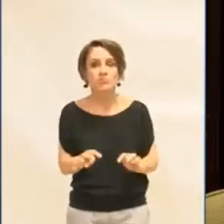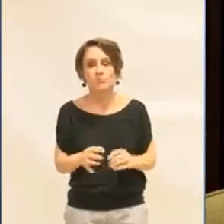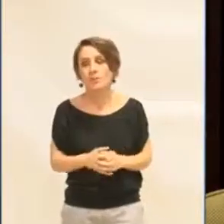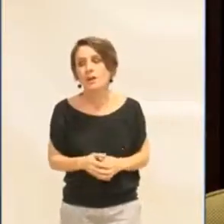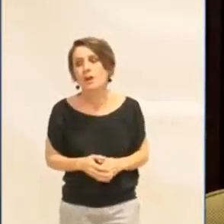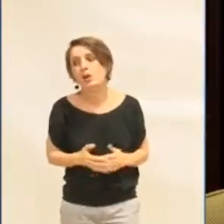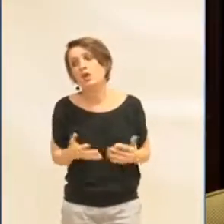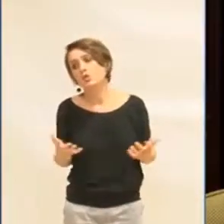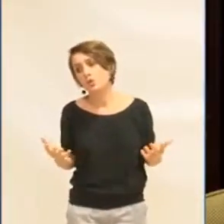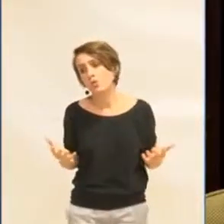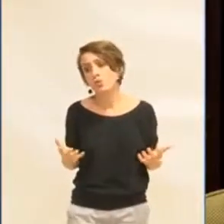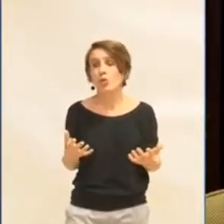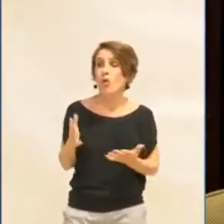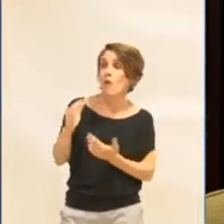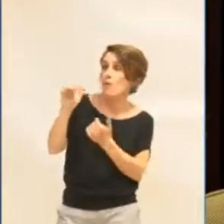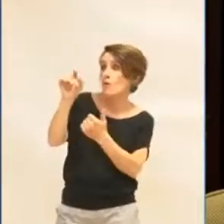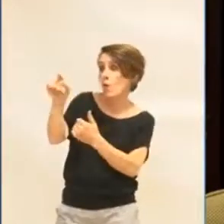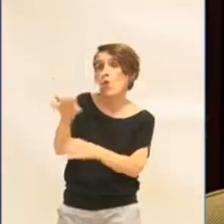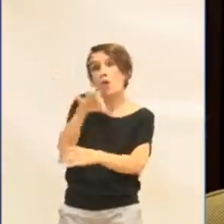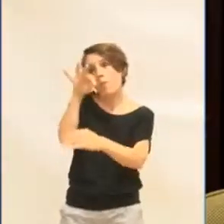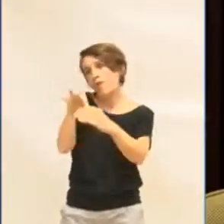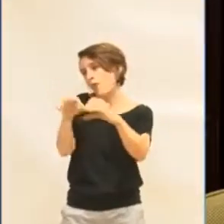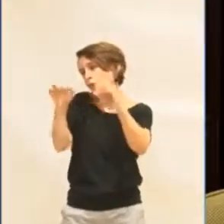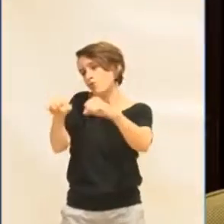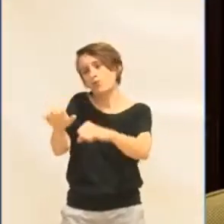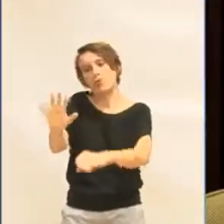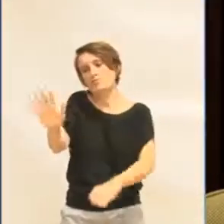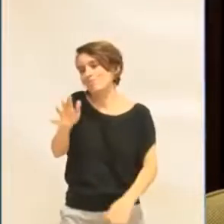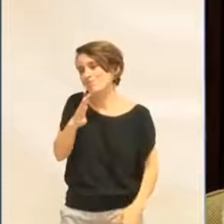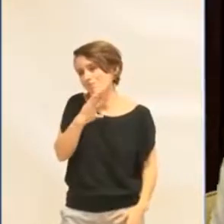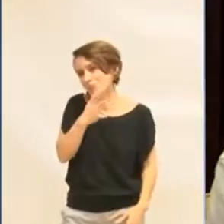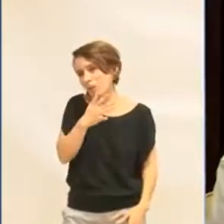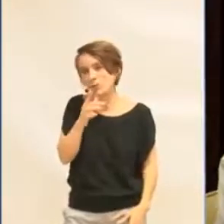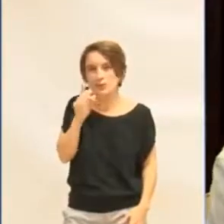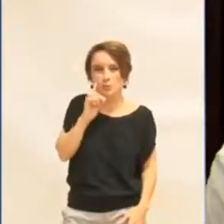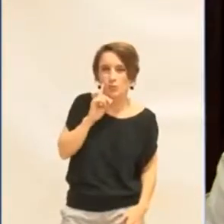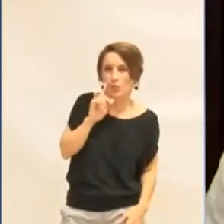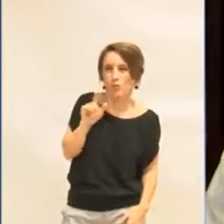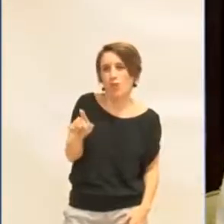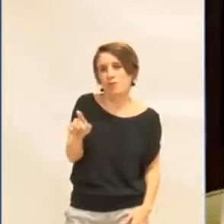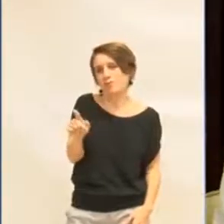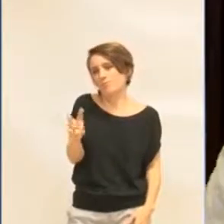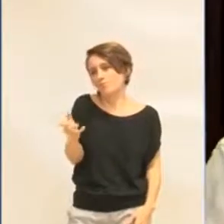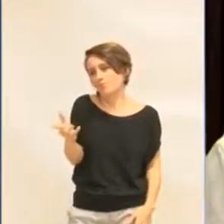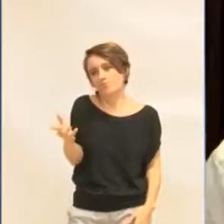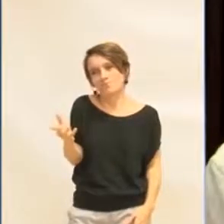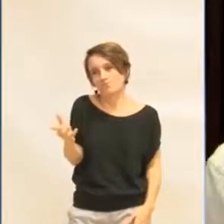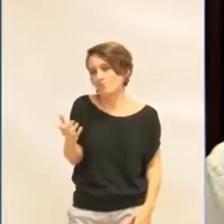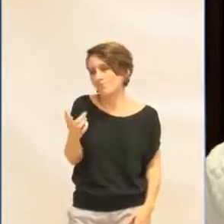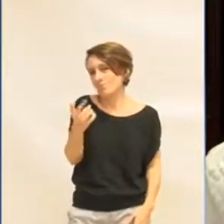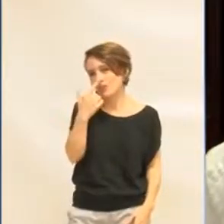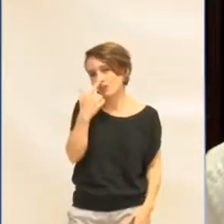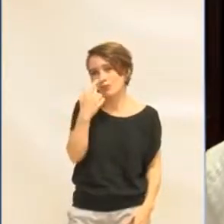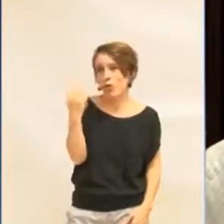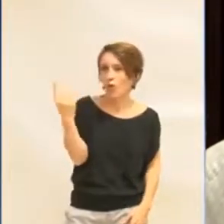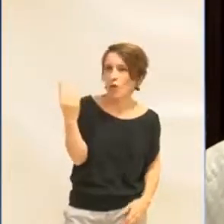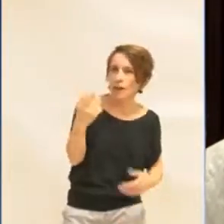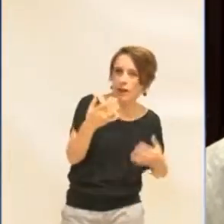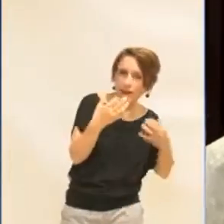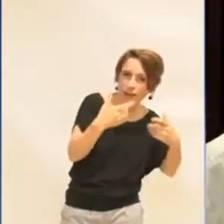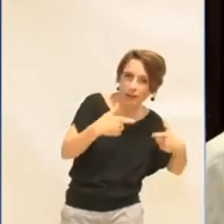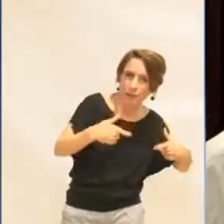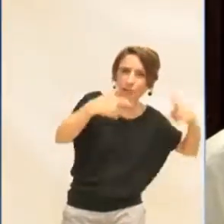voter pour ce vœu, parce qu'il ne semble pas opportun de traiter à part les deux montées